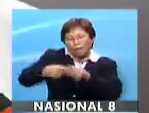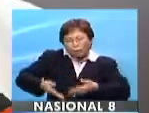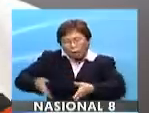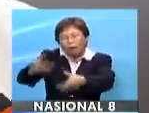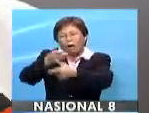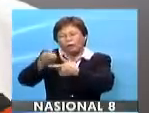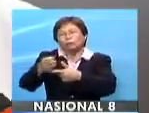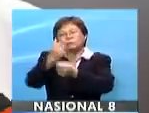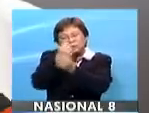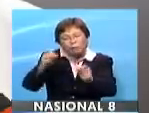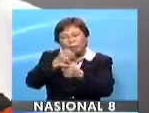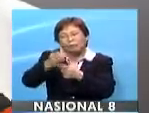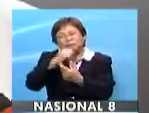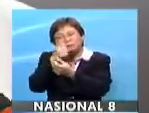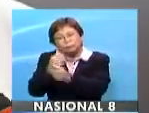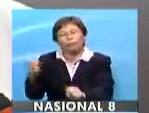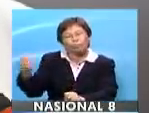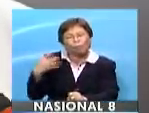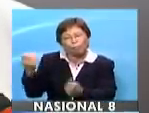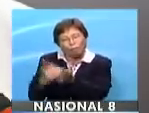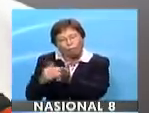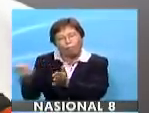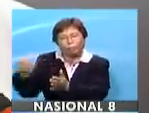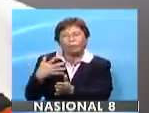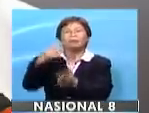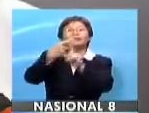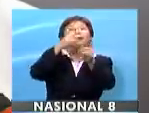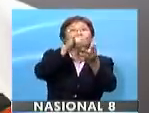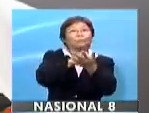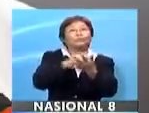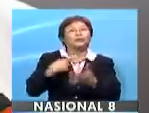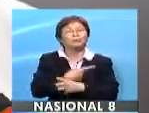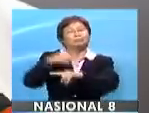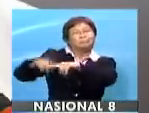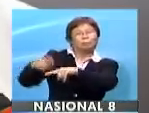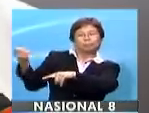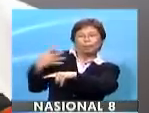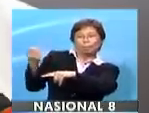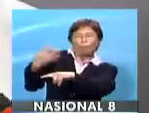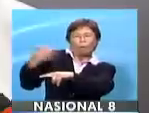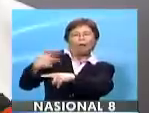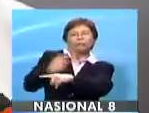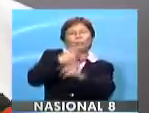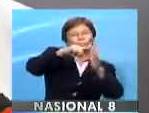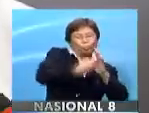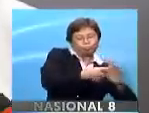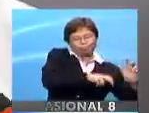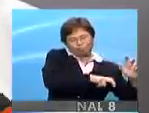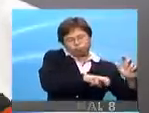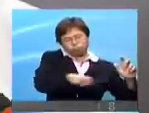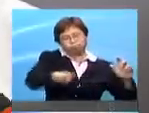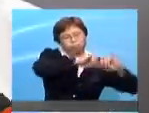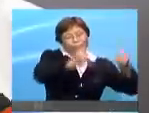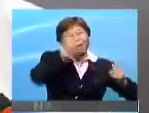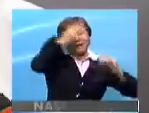selamat ataupun sebaliknya. Jadi yang daripada situlah kita akan bergantung kepada maklumat tersebut untuk memulakan perjalanan